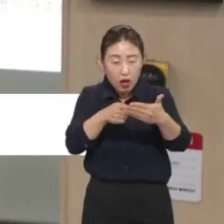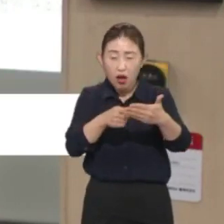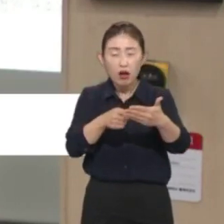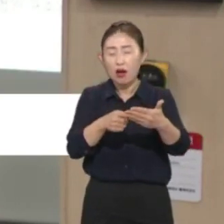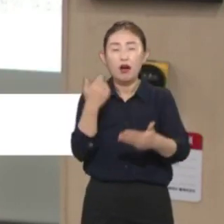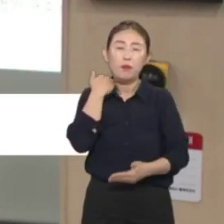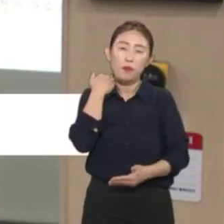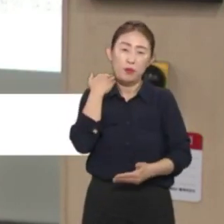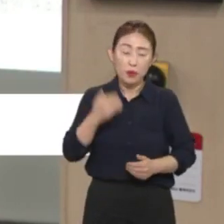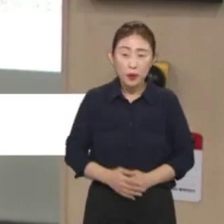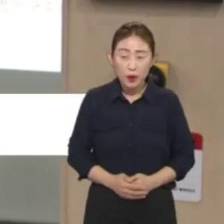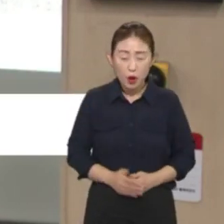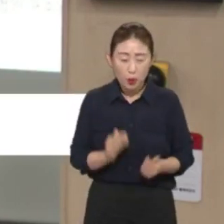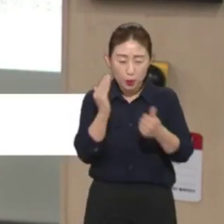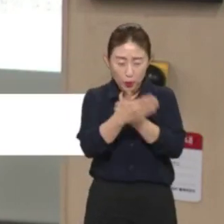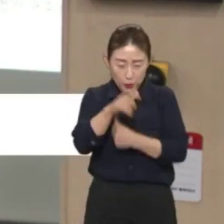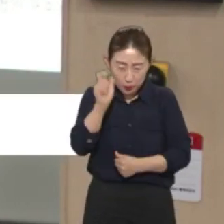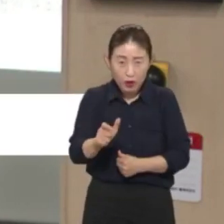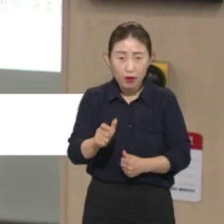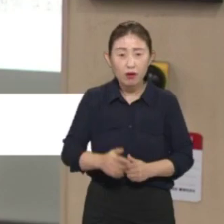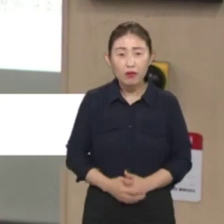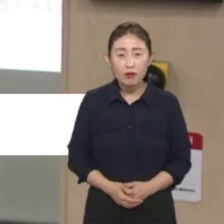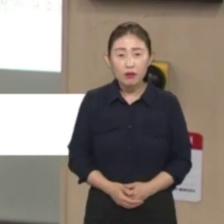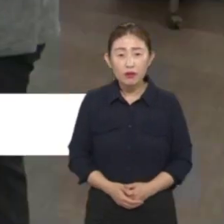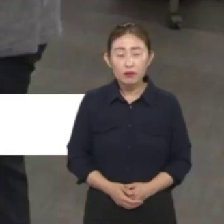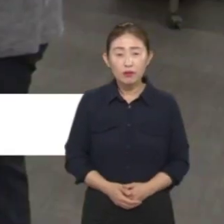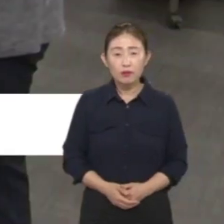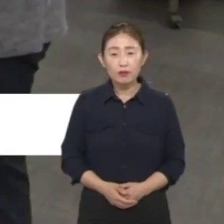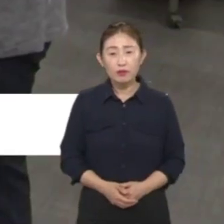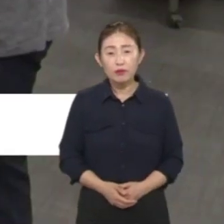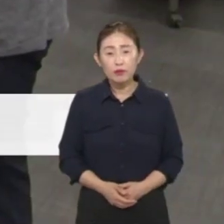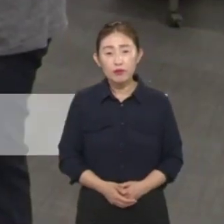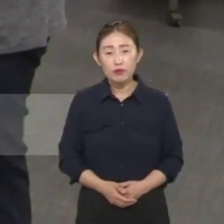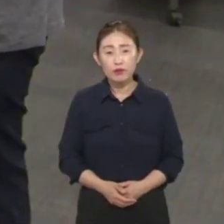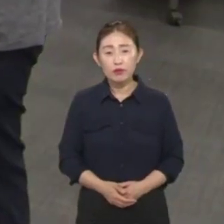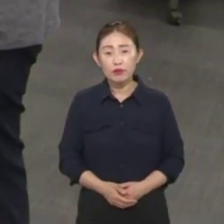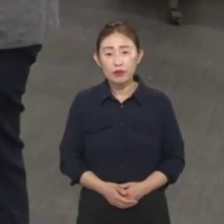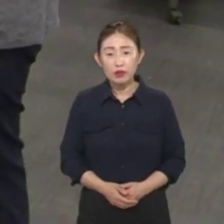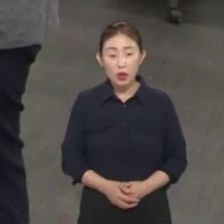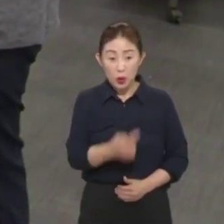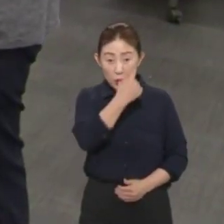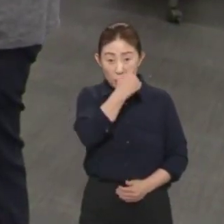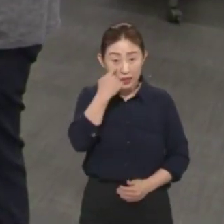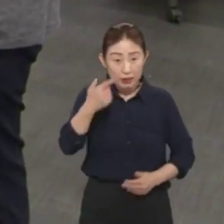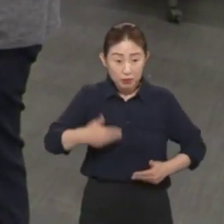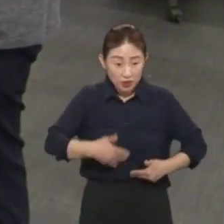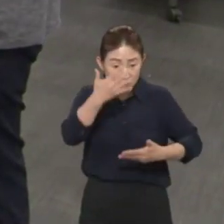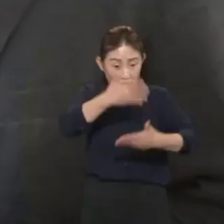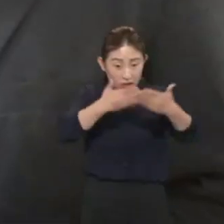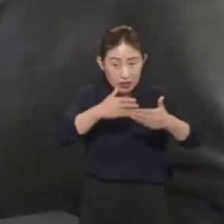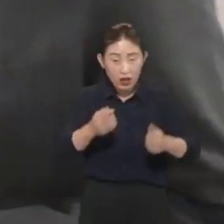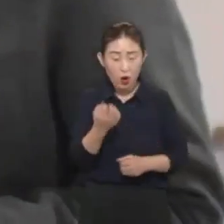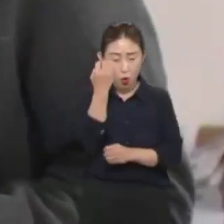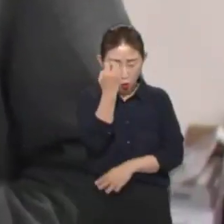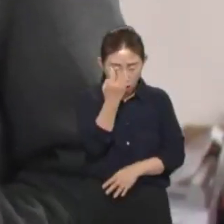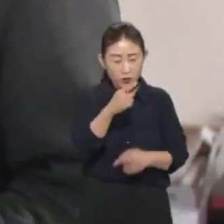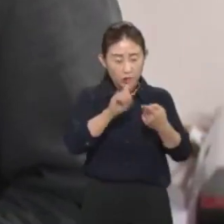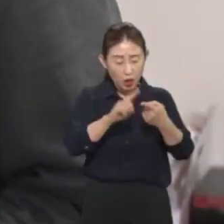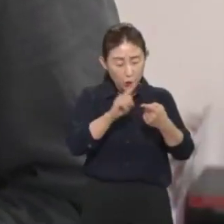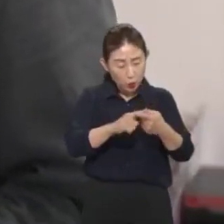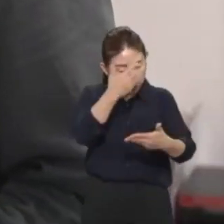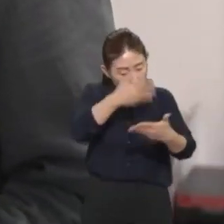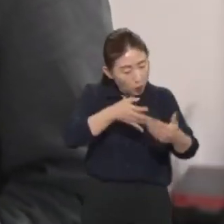수 없는 그런 솔루션으로 이렇게 공급이 되고 있고요. 또 확인이 필요한 영상은 원본 그대로 볼